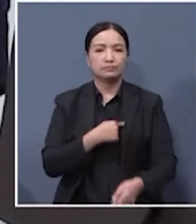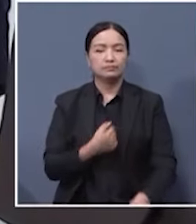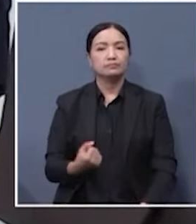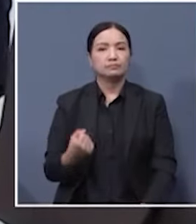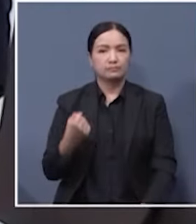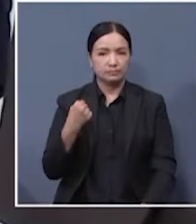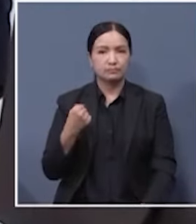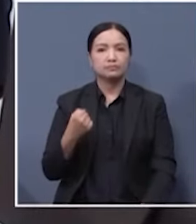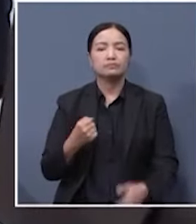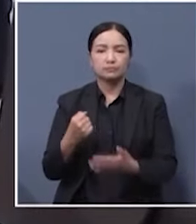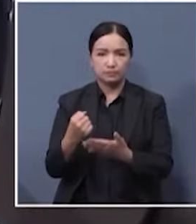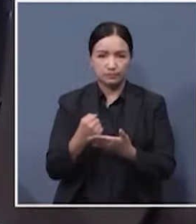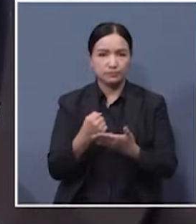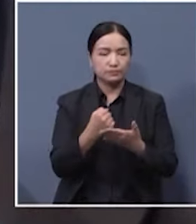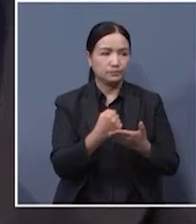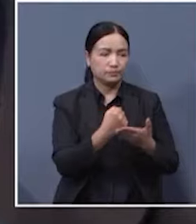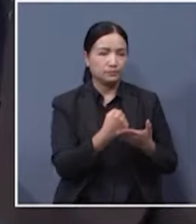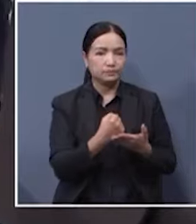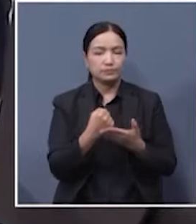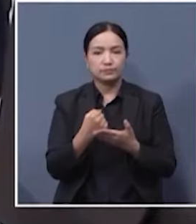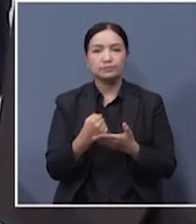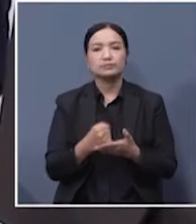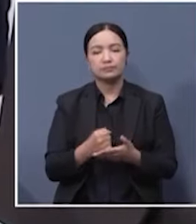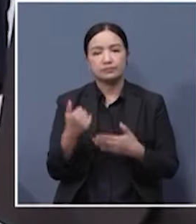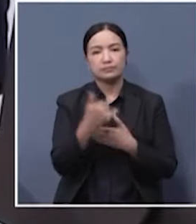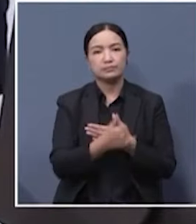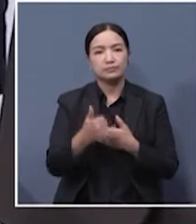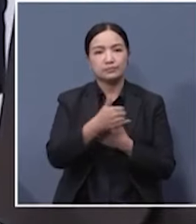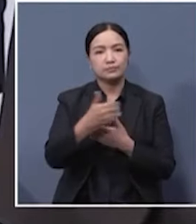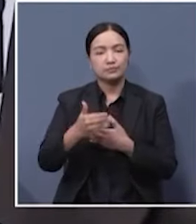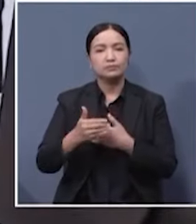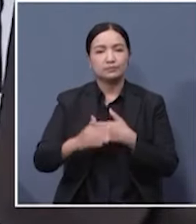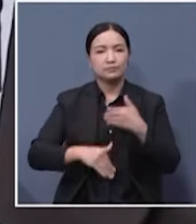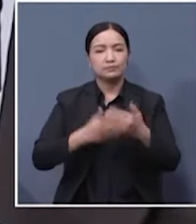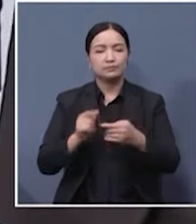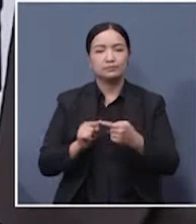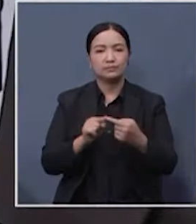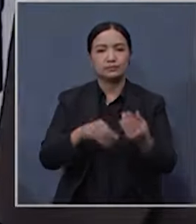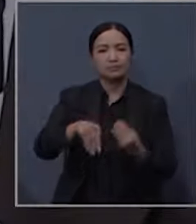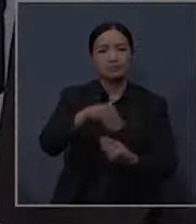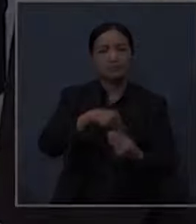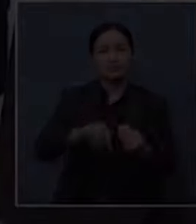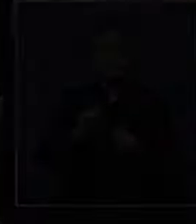ที่จะช่วยกันนะคะนำพาประเทศของเราให้หลุดพ้นจากวิกฤตเศรษฐกิจค่ะ